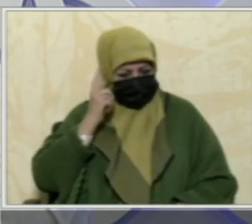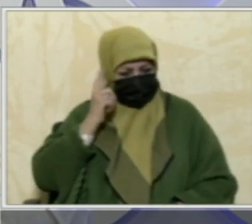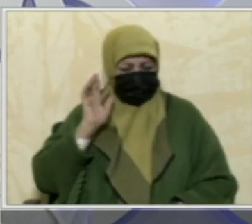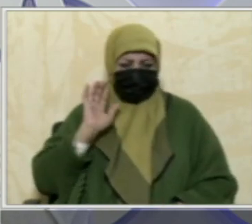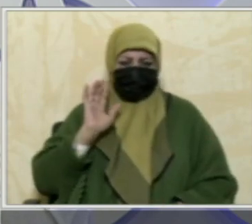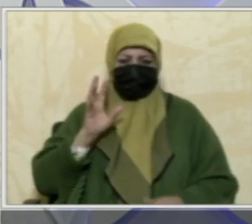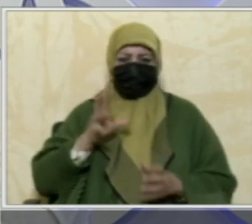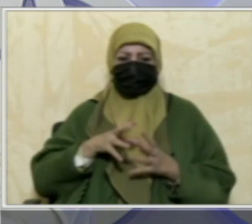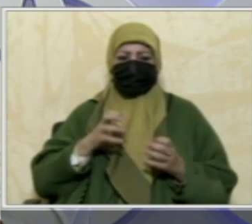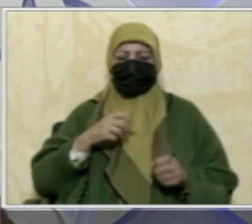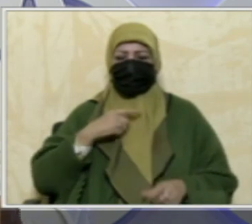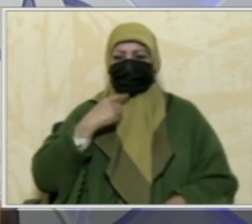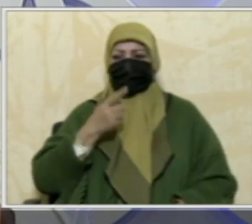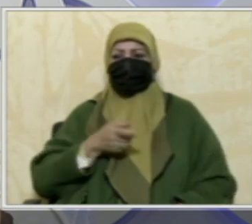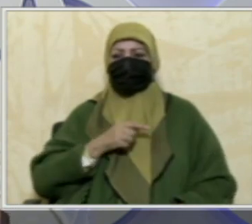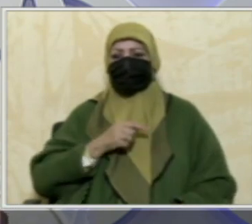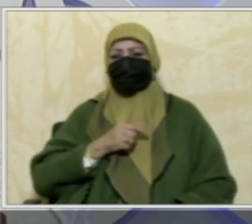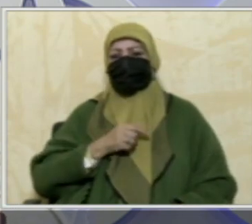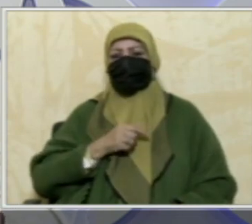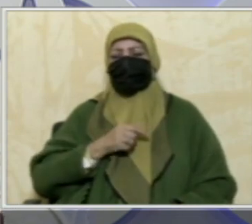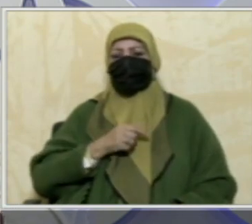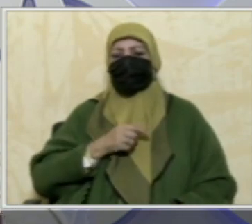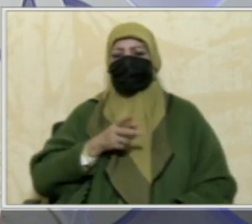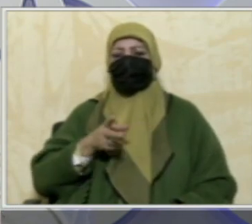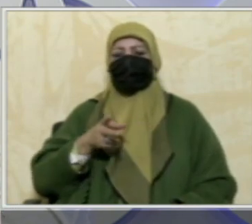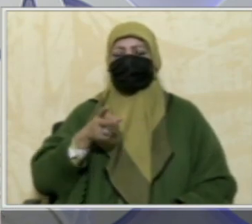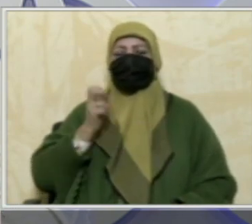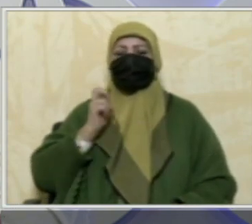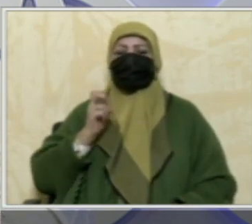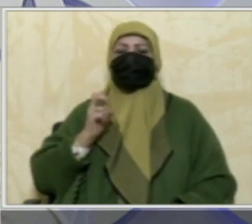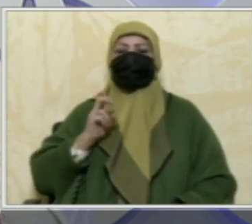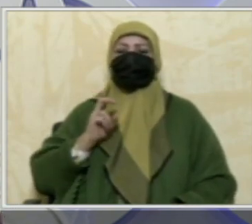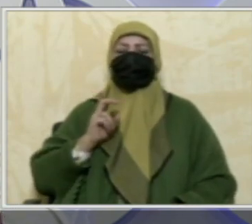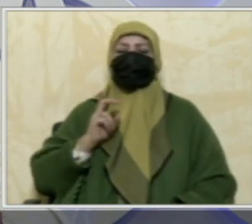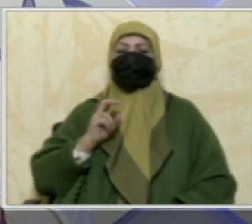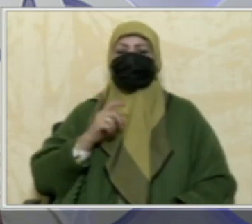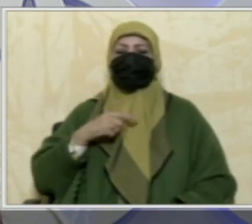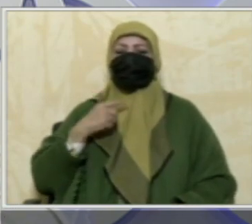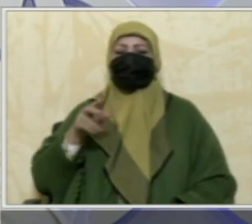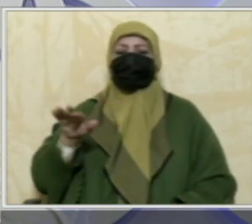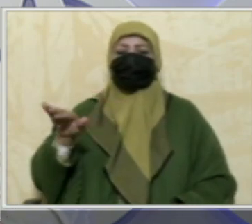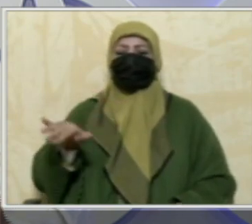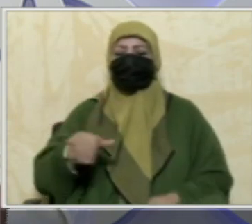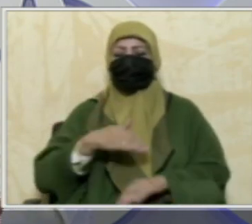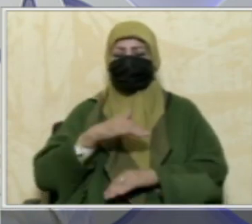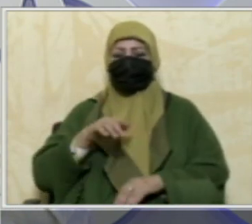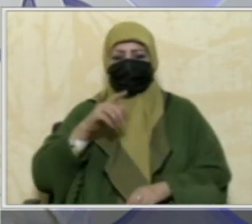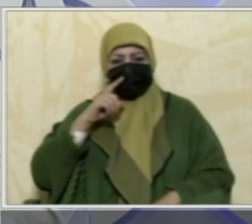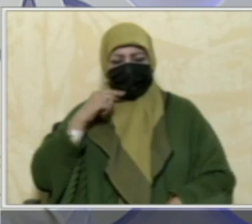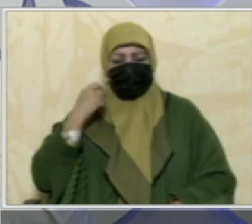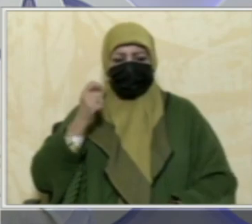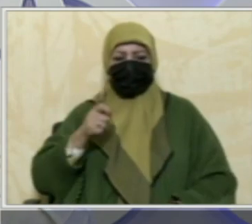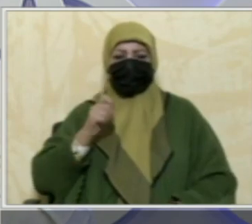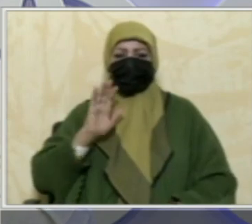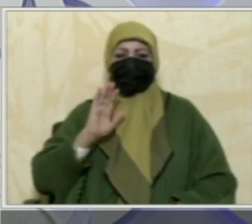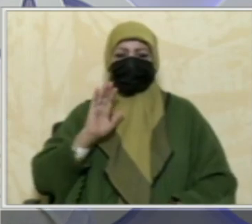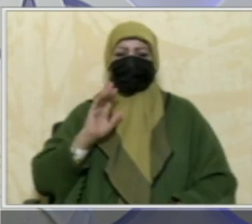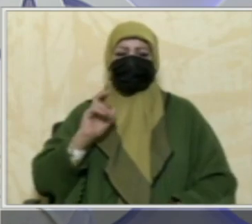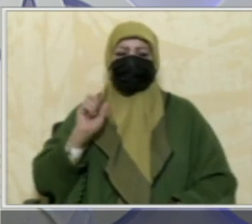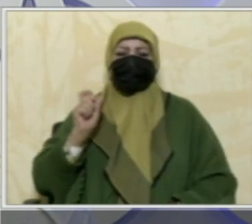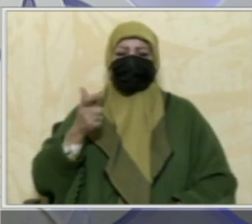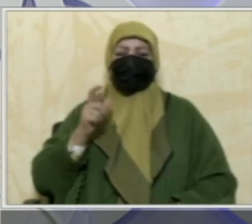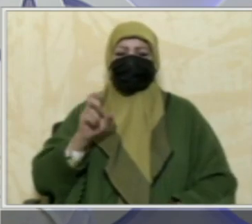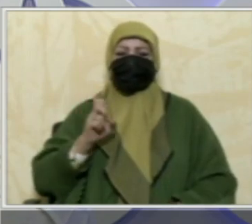تقصد قصه عمر حينما مر برجل من اهل من الذميين من اهل الذمه الذين يعيشون في الدوله الاسلاميه من